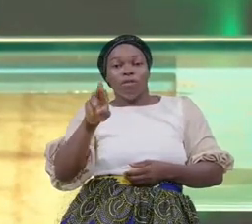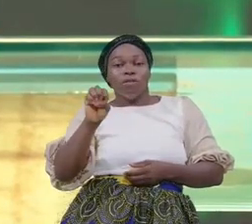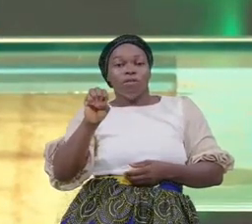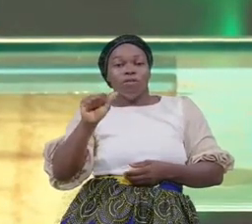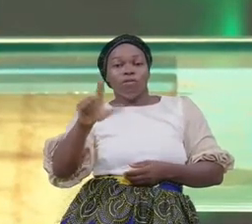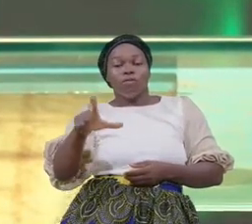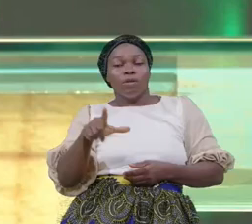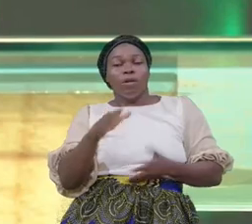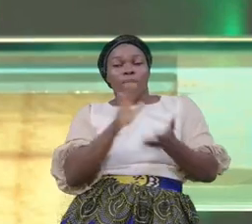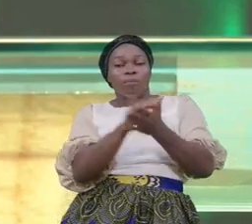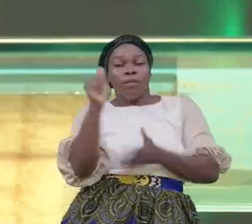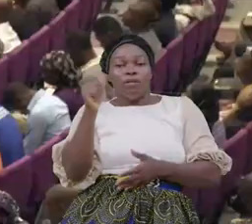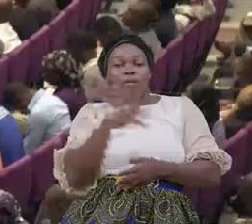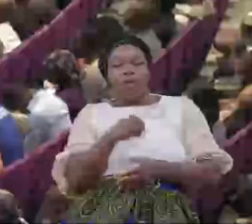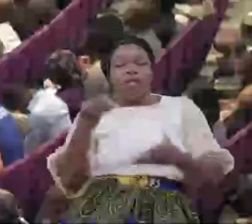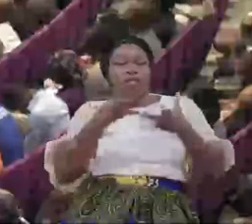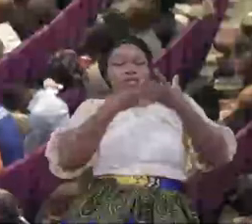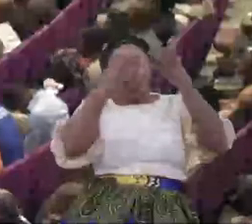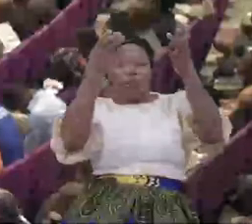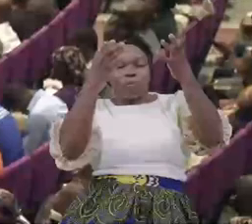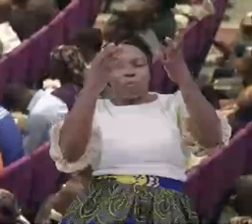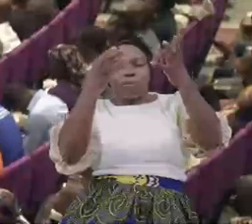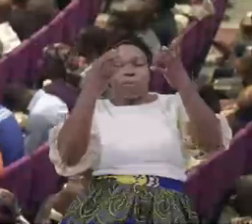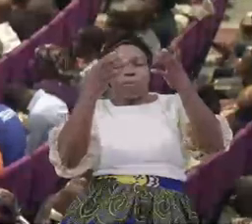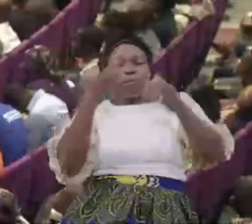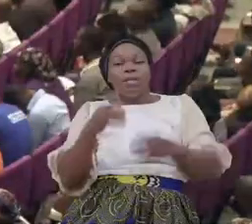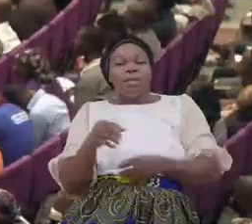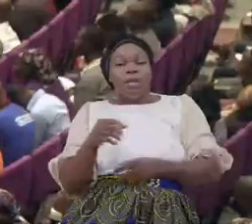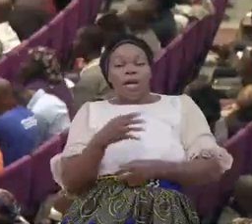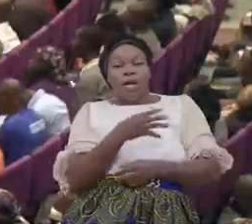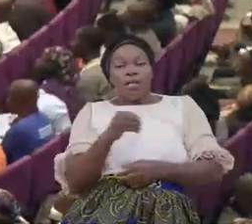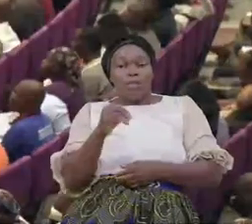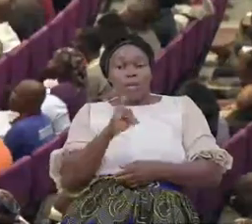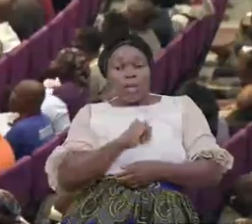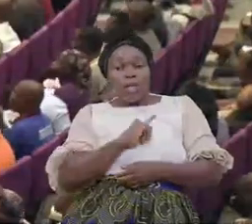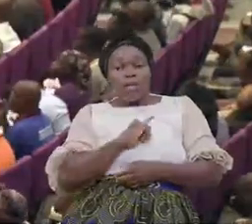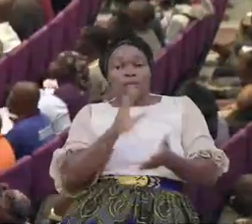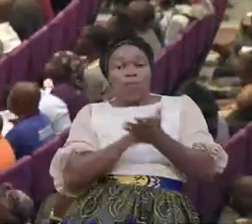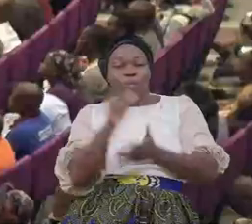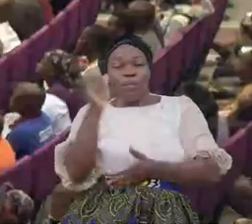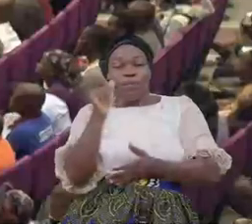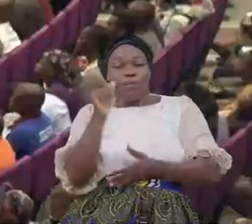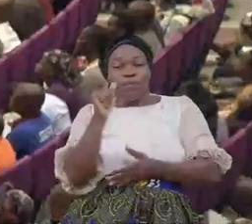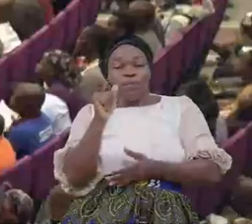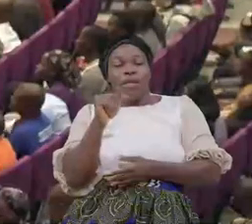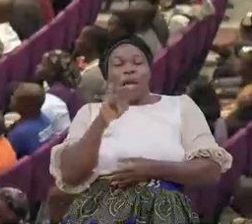c'est pourquoi ils criaient. Ce soir, je crois. Ce soir, c'est pourquoi je crie. Répétez avec moi, je